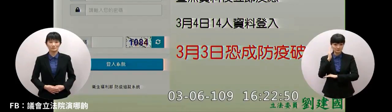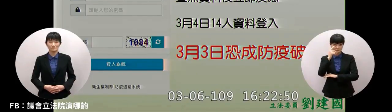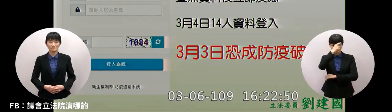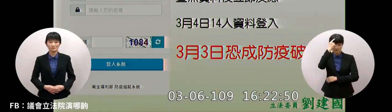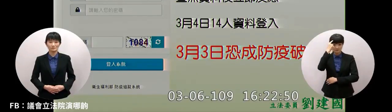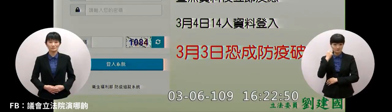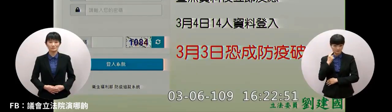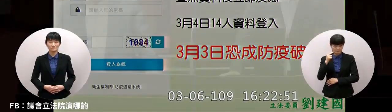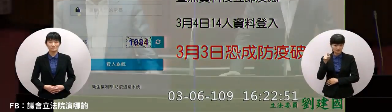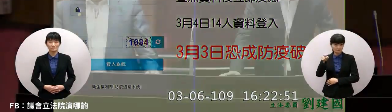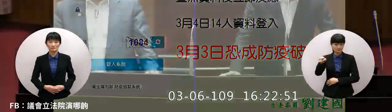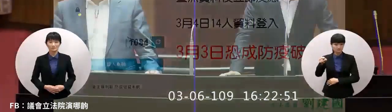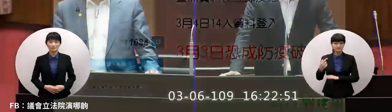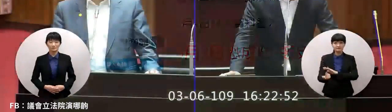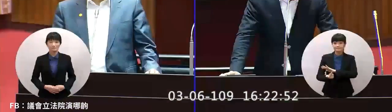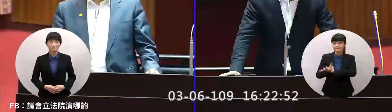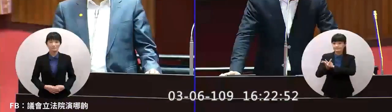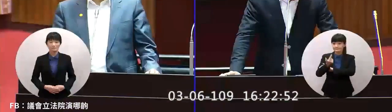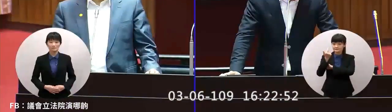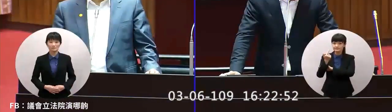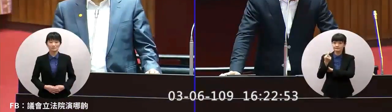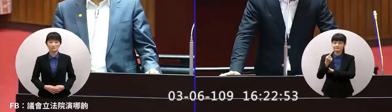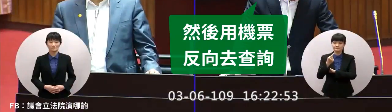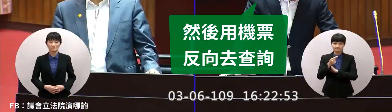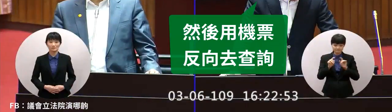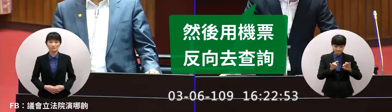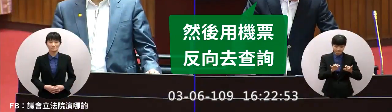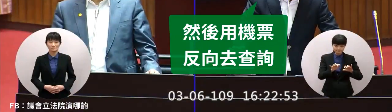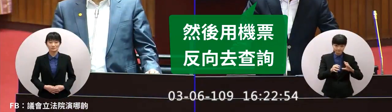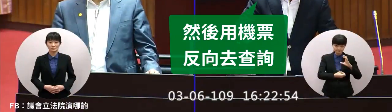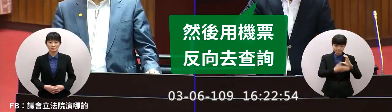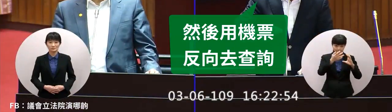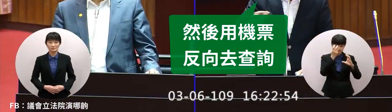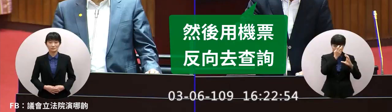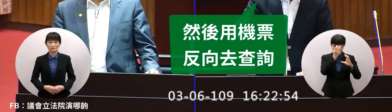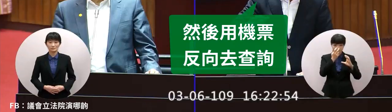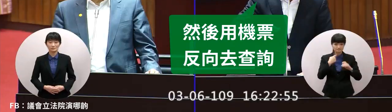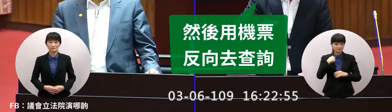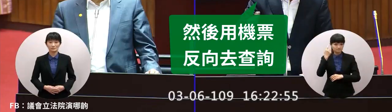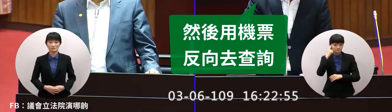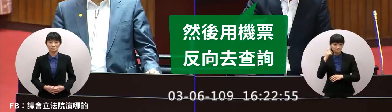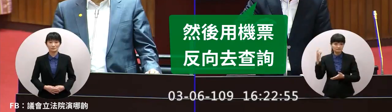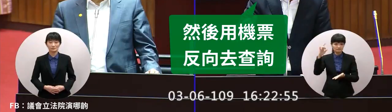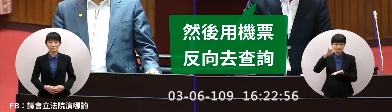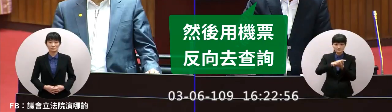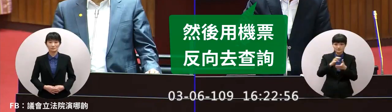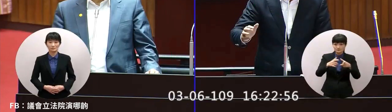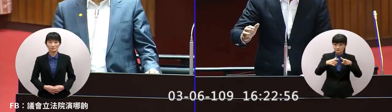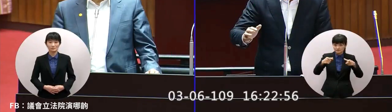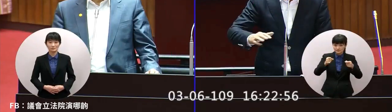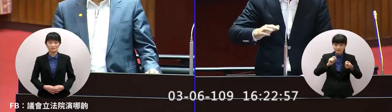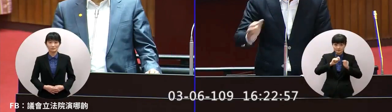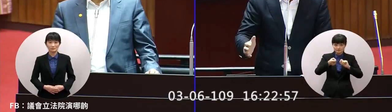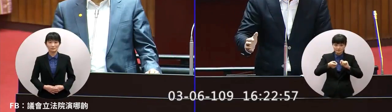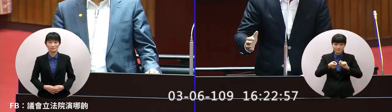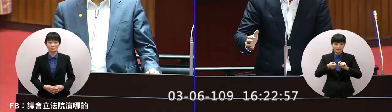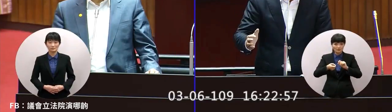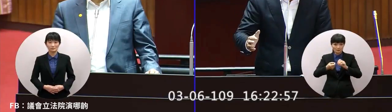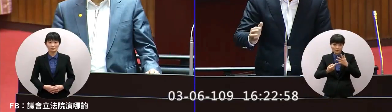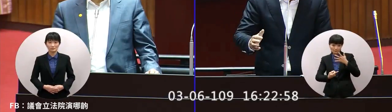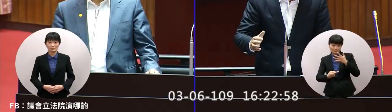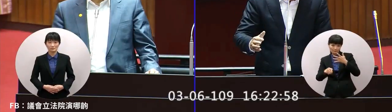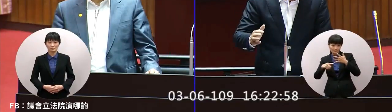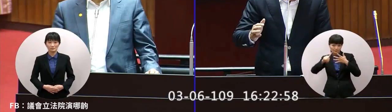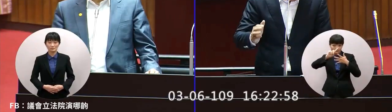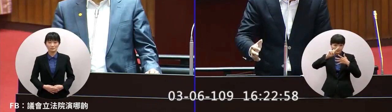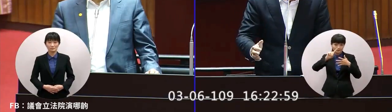的来再重新的确认这样的一个登录系统，然后用机票反向去查询，就查到